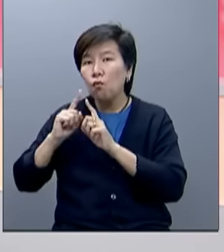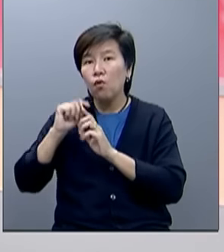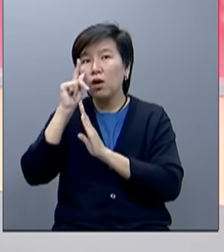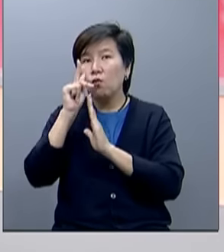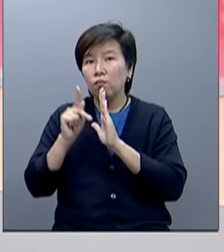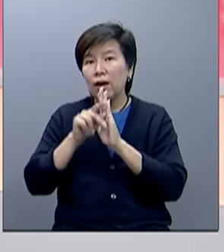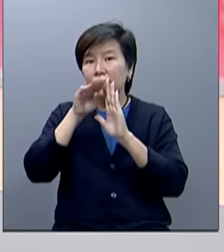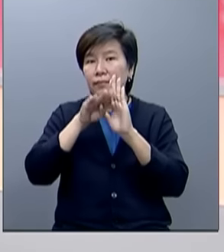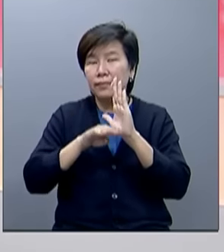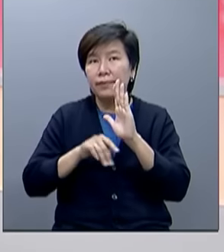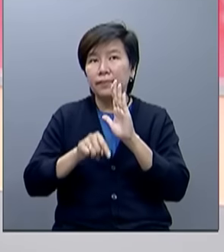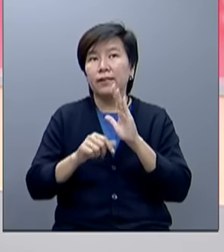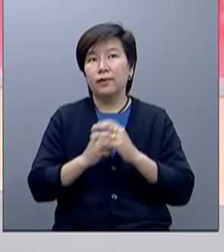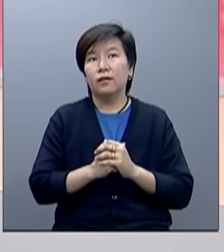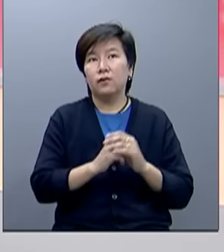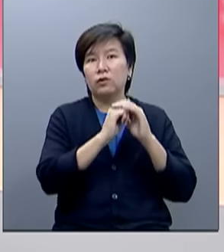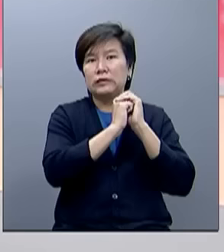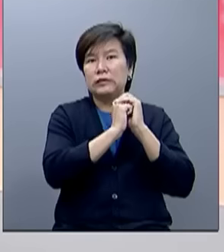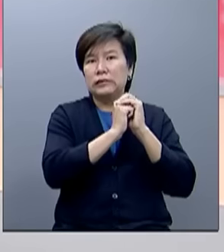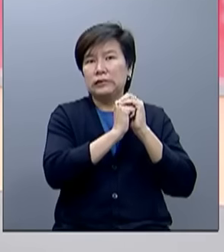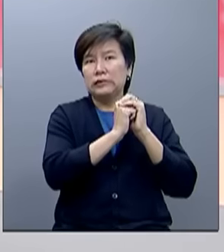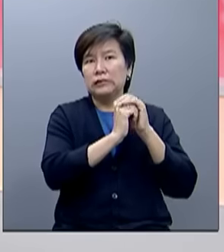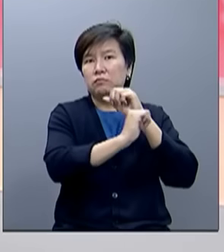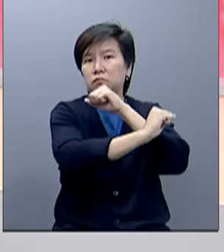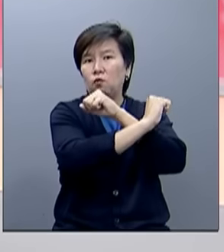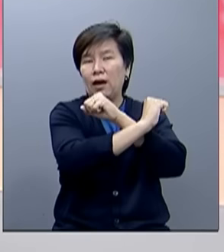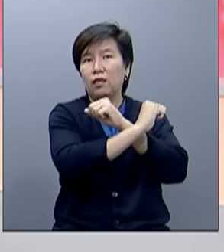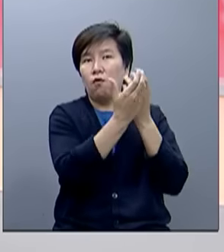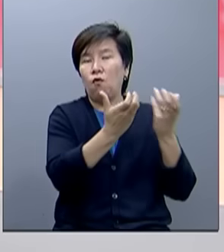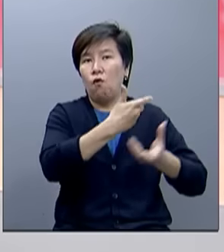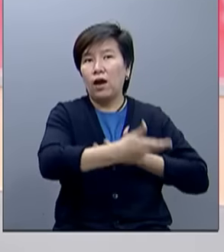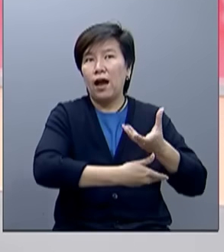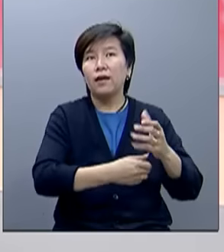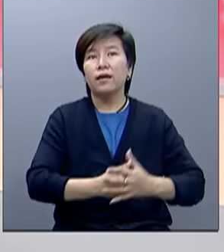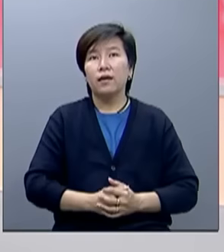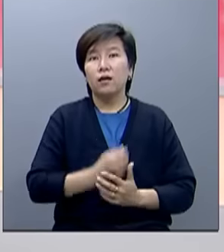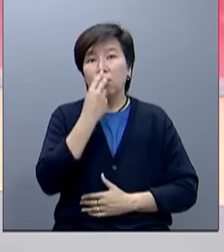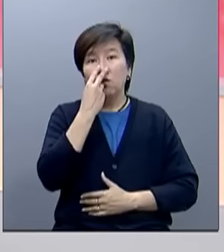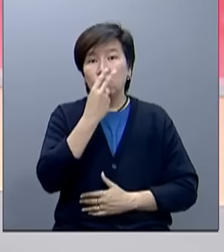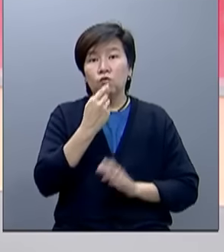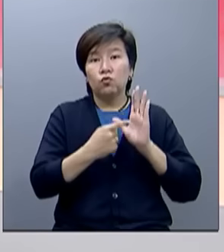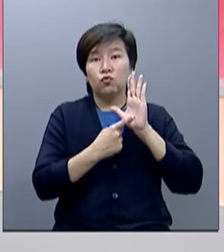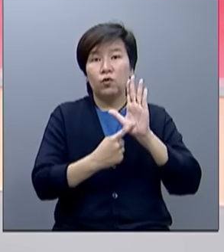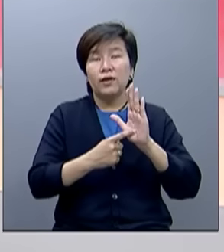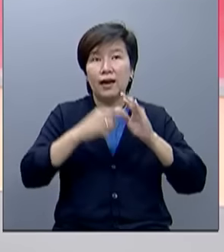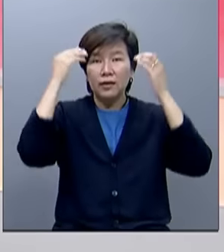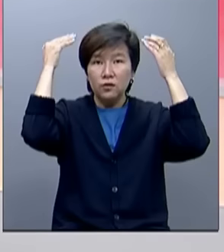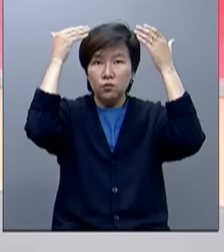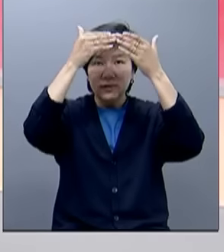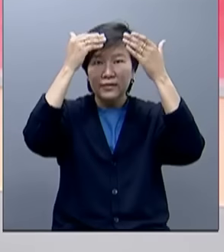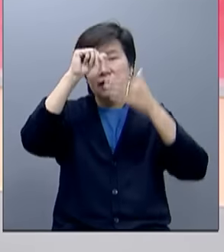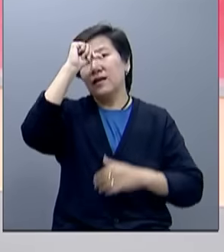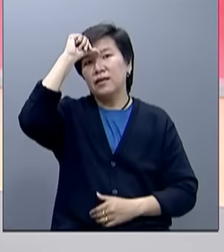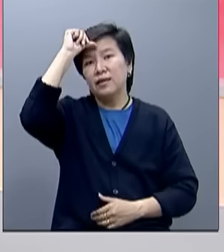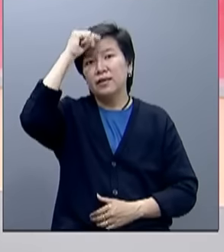มาใช้สกัดธุรกิจภาคธุรกิจของจีนเนี่ยเยกตัวอย่างคุณผู้ชมดูง่ายๆเลยอย่างอินโดนีเซียแล้วก็อินเดียเขาใช้วิธีการ